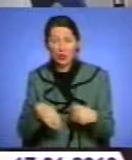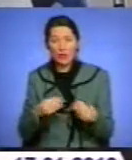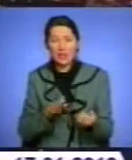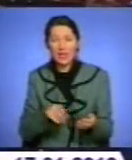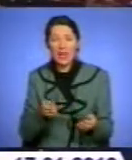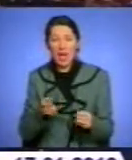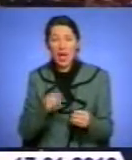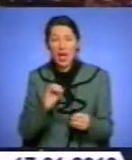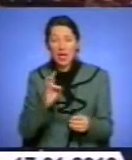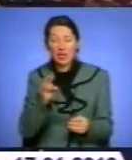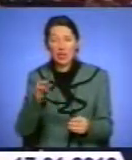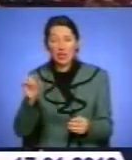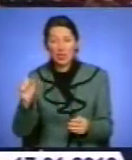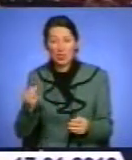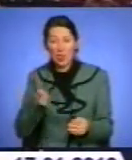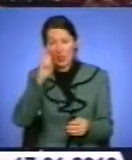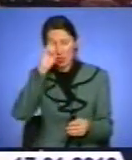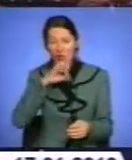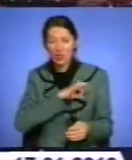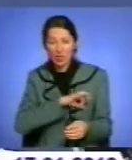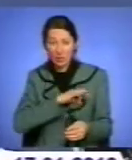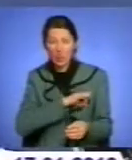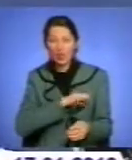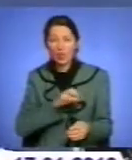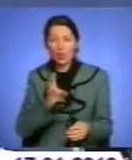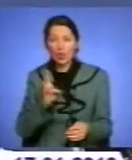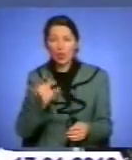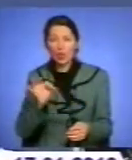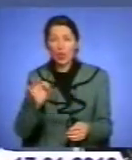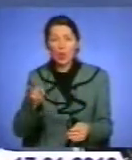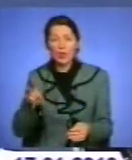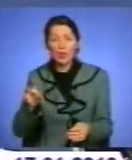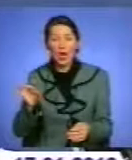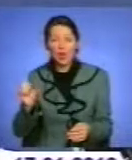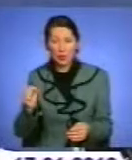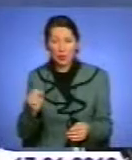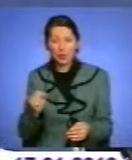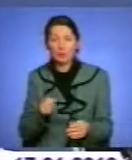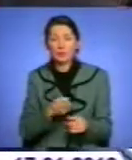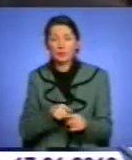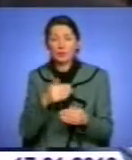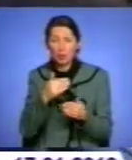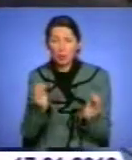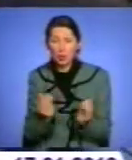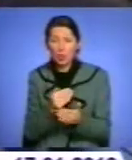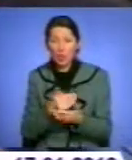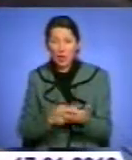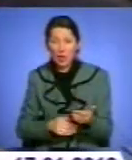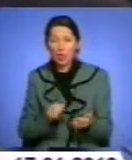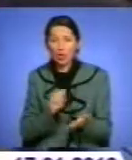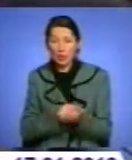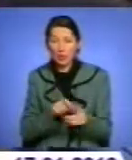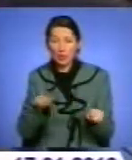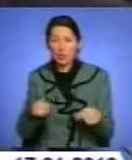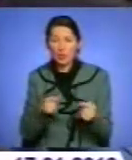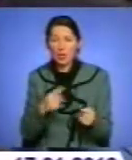державні реєстратори або ж нотаріуси. Нові правила у реєстраційній службі – це скорочений перелік документів, створення єдиного державного